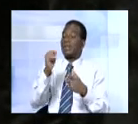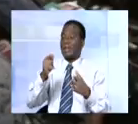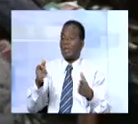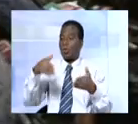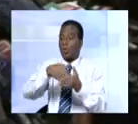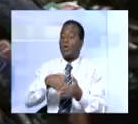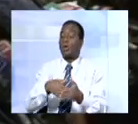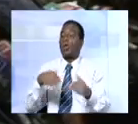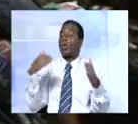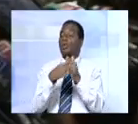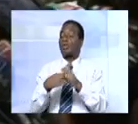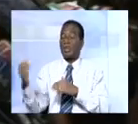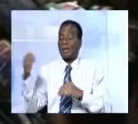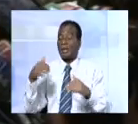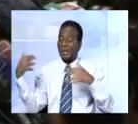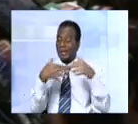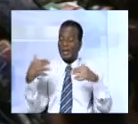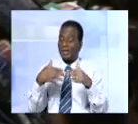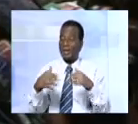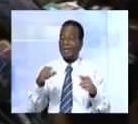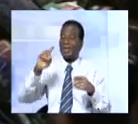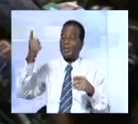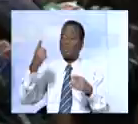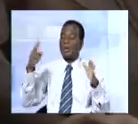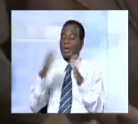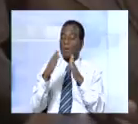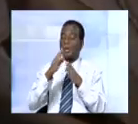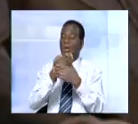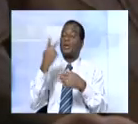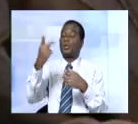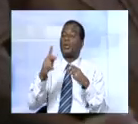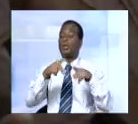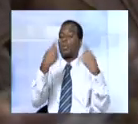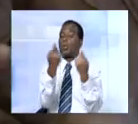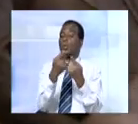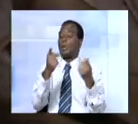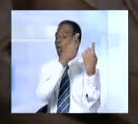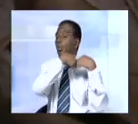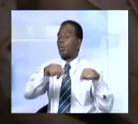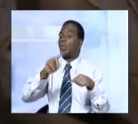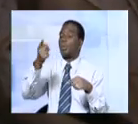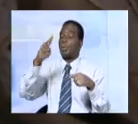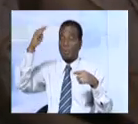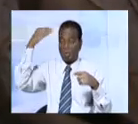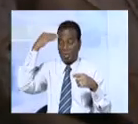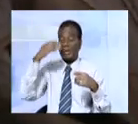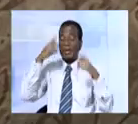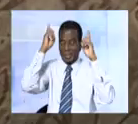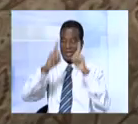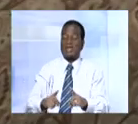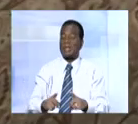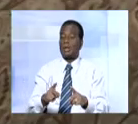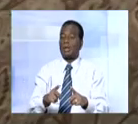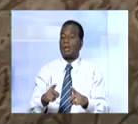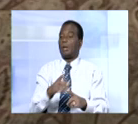armée. Il s'agissait de la première rencontre entre les deux parties depuis que le Premier ministre a décidé la semaine dernière de donner une autre chance à la